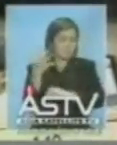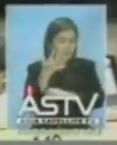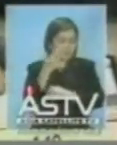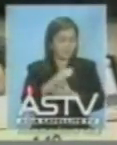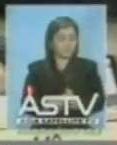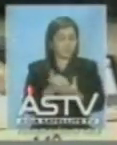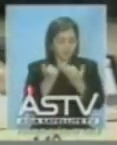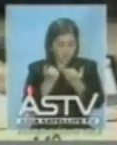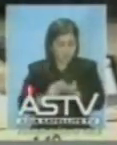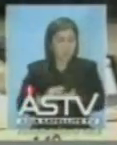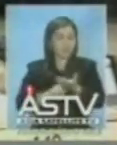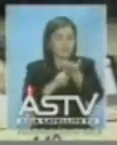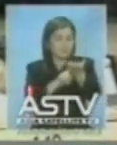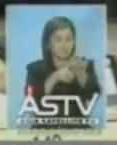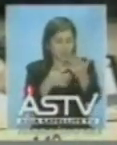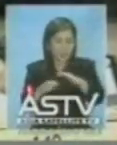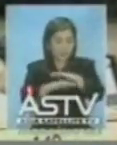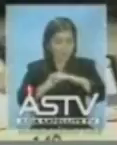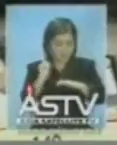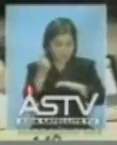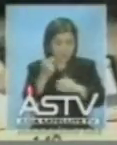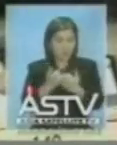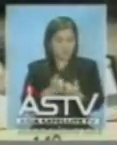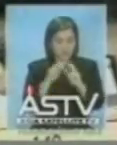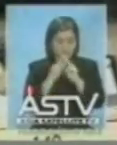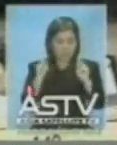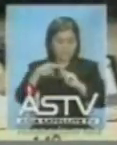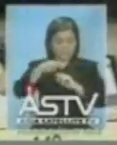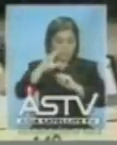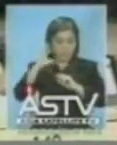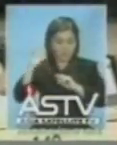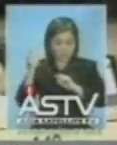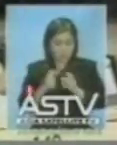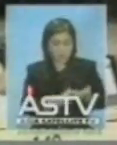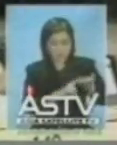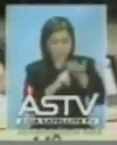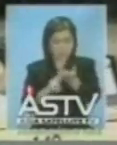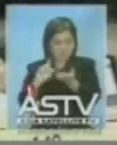ก็เมื่อยื่นไปแล้วเนี่ยก็ปรากฏว่าทางคณะกรรมการปปช.เองก็ไม่ได้นำเข้าสู่การพิ